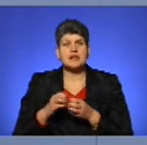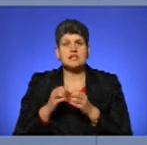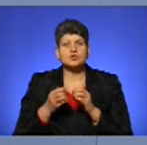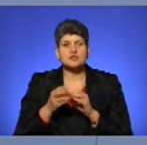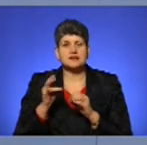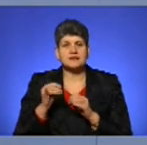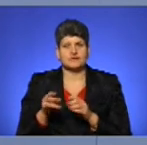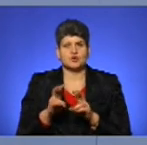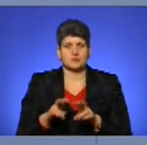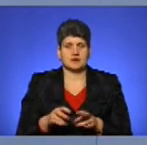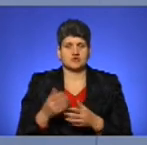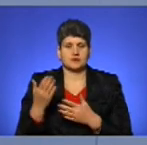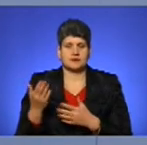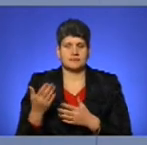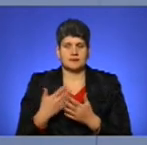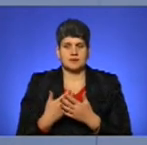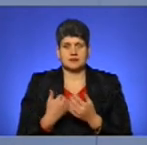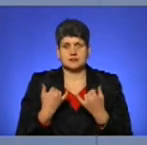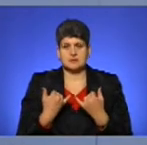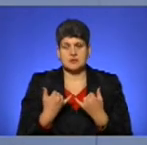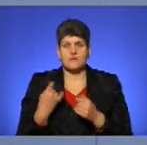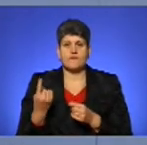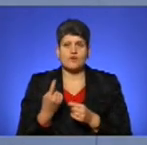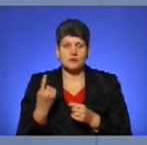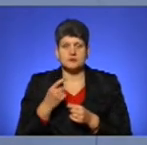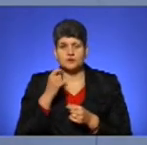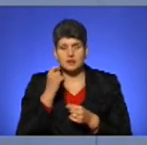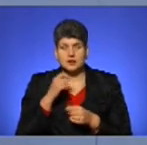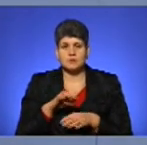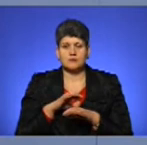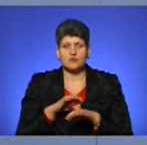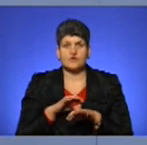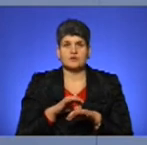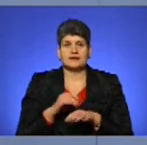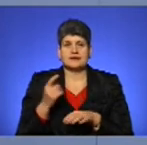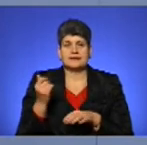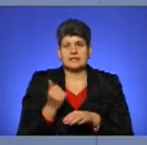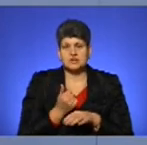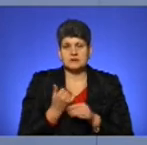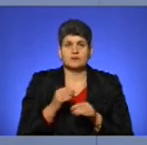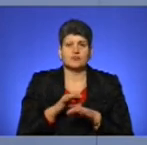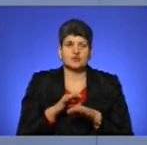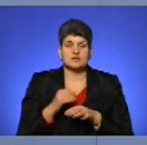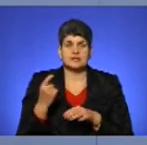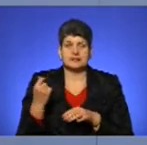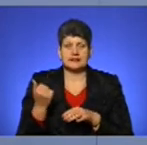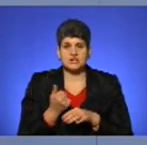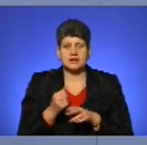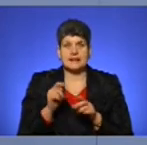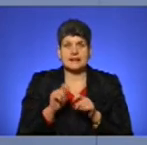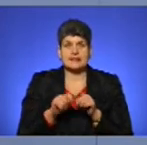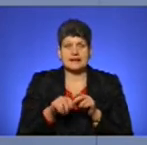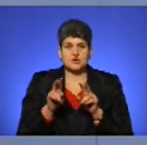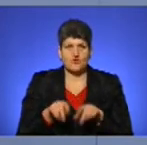результативніші обстеження. І от зараз в області і в Україні проводився тиждень чи проводиться тиждень тестування.